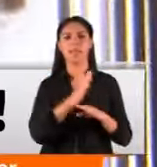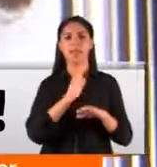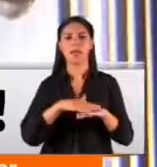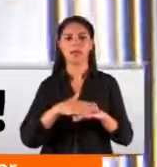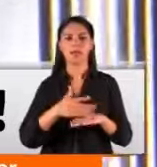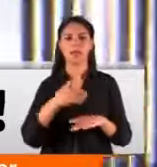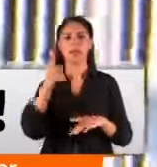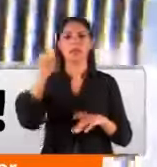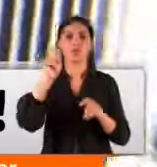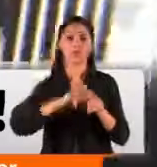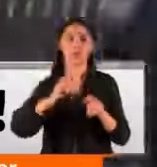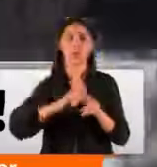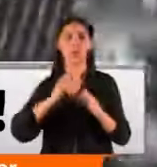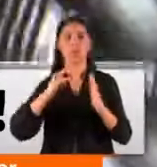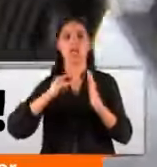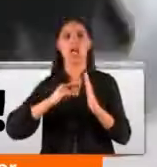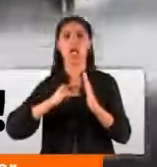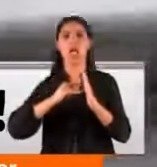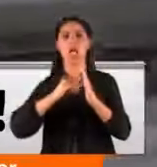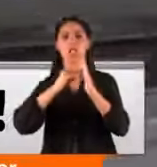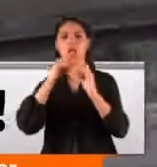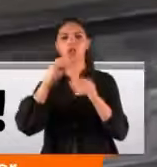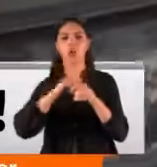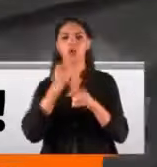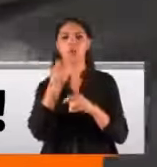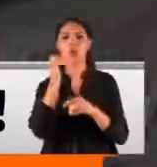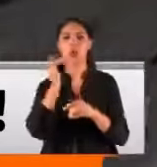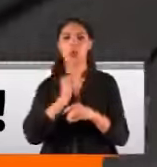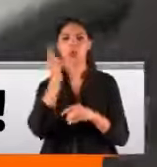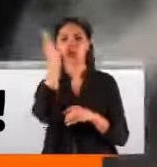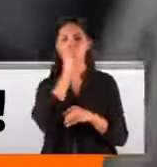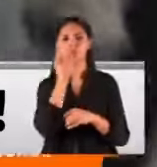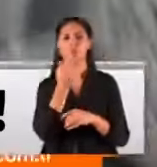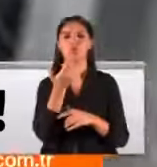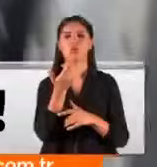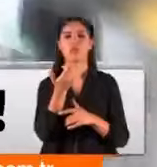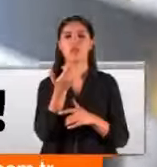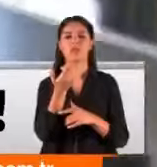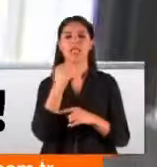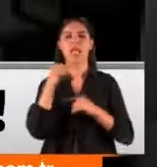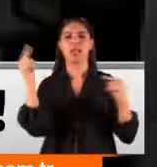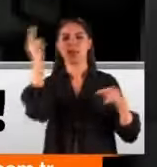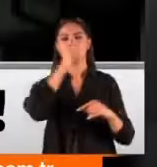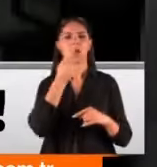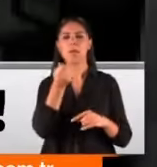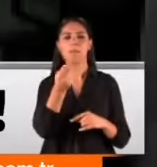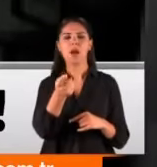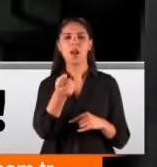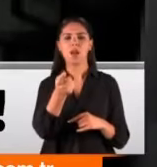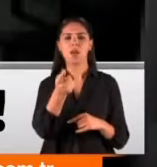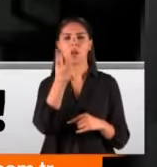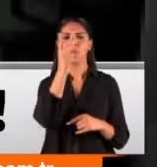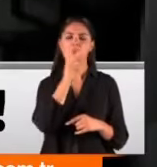sırasında ya da asansörün parçasında cüzi bir rakamdan dolayı. Basit. Ondan kaçmak için mi? Büyük ihtimalle. Kaç para bu?